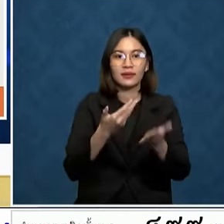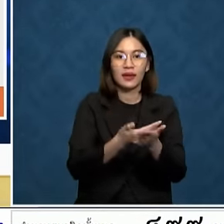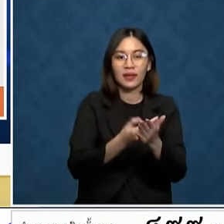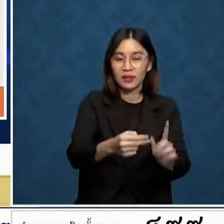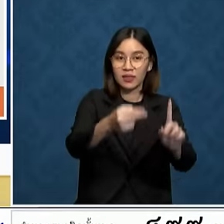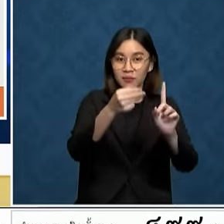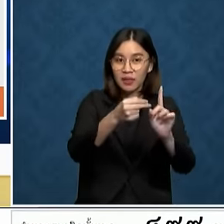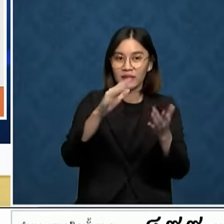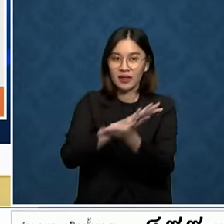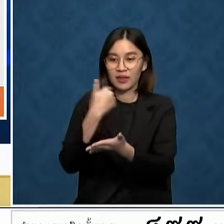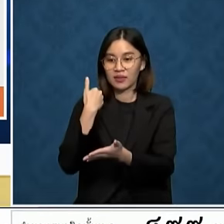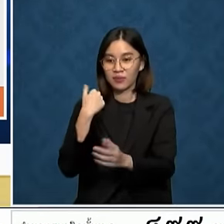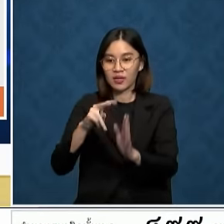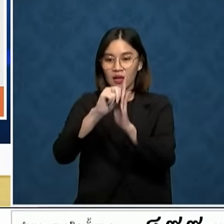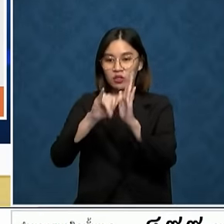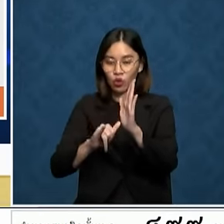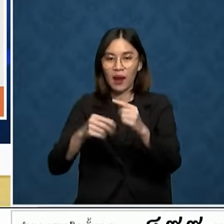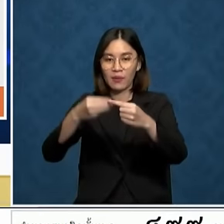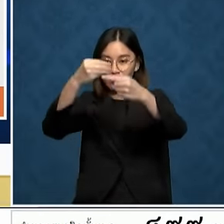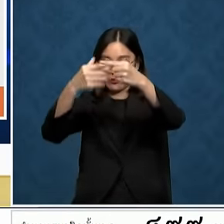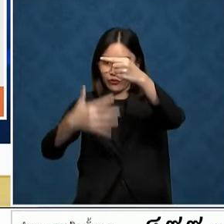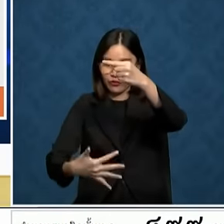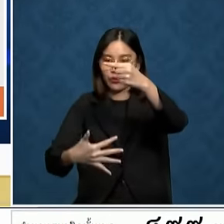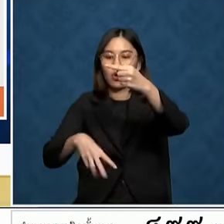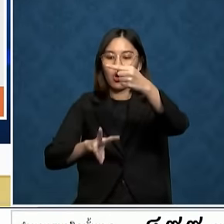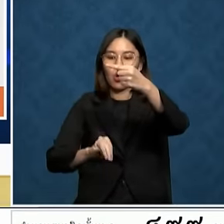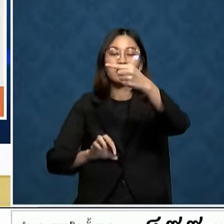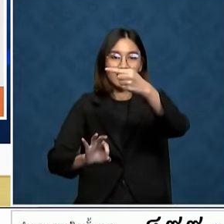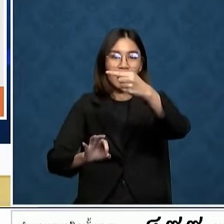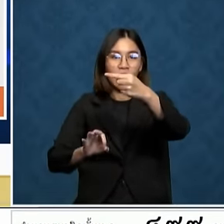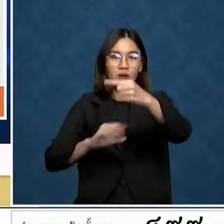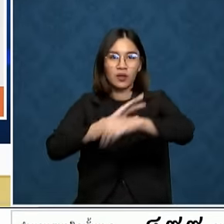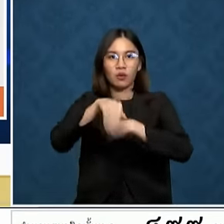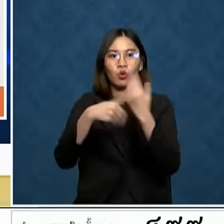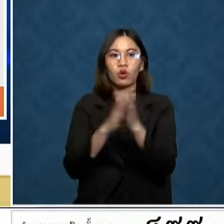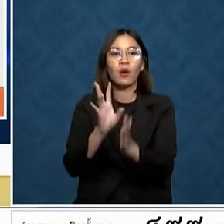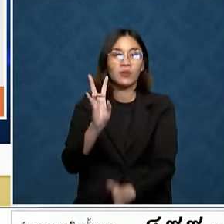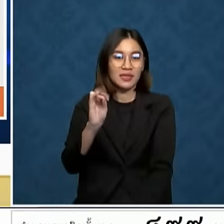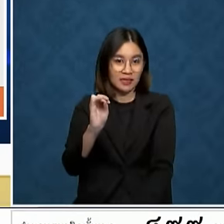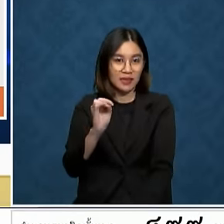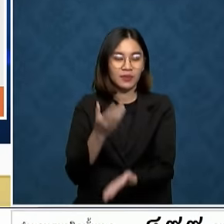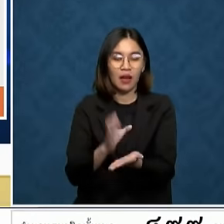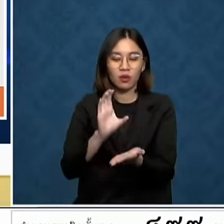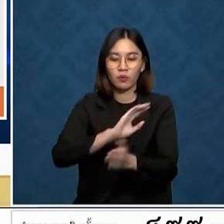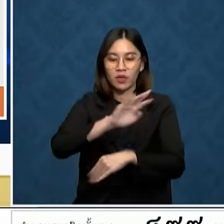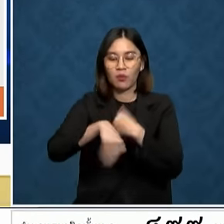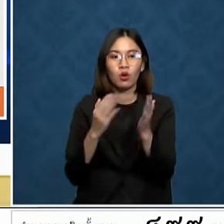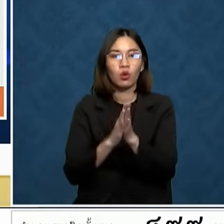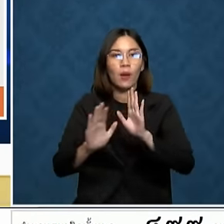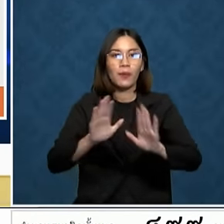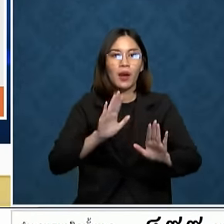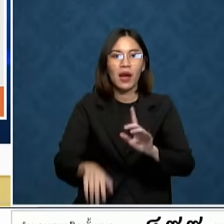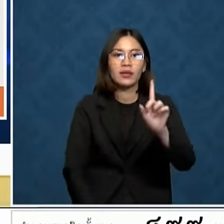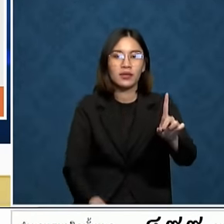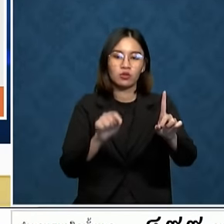ครั ในเอกสารนี้มีนโบายทพกเพื่อไยเสนอแอีก 69 ข้อตงกเป 70 ข้อมีการใช้งบมานรวมกันประมาณ